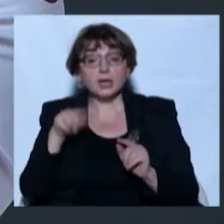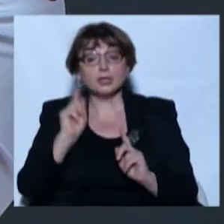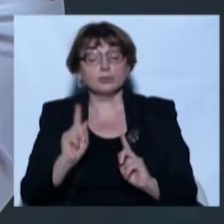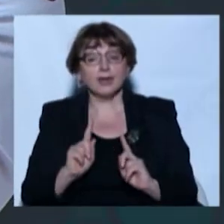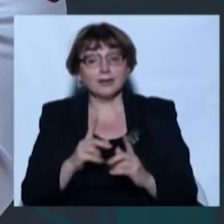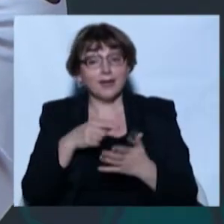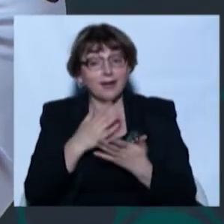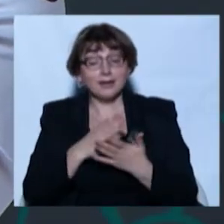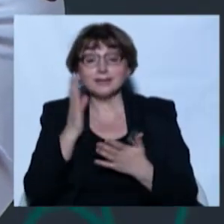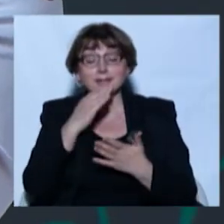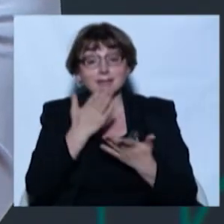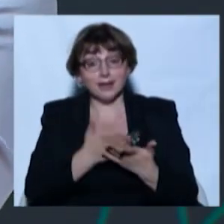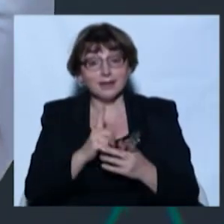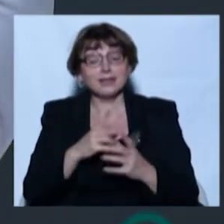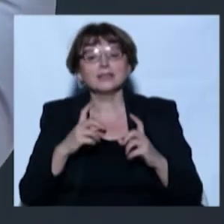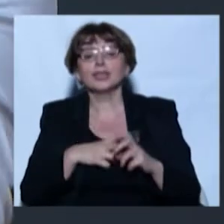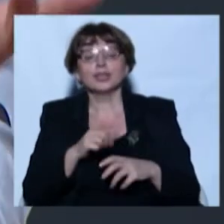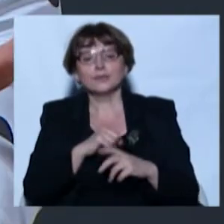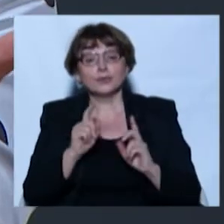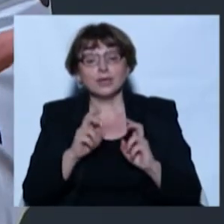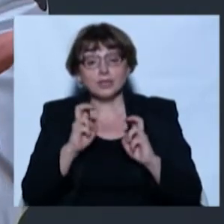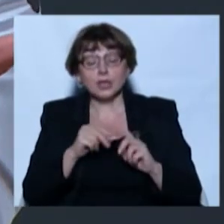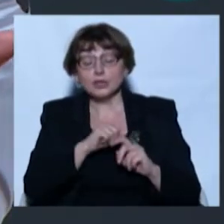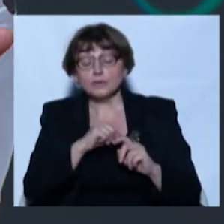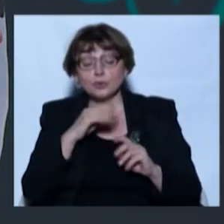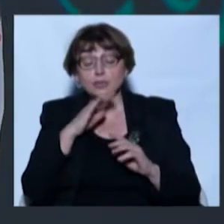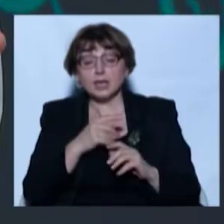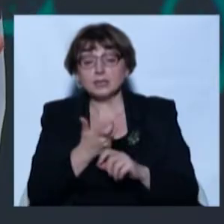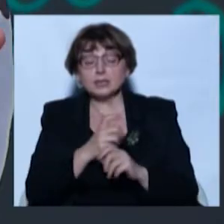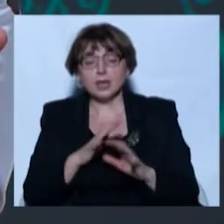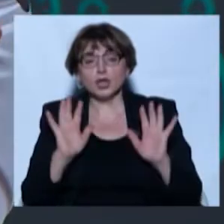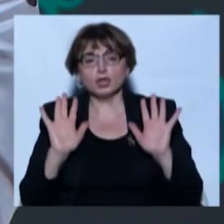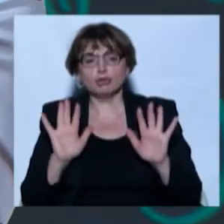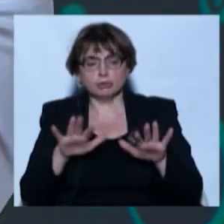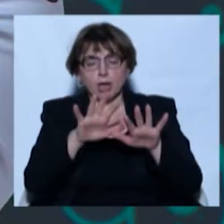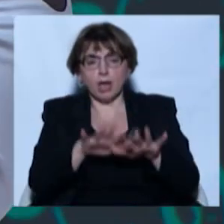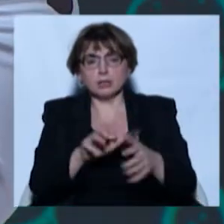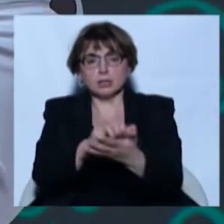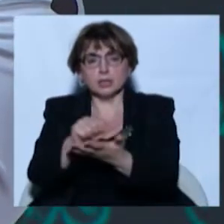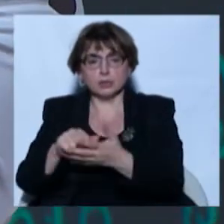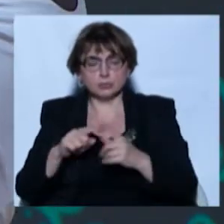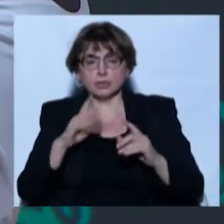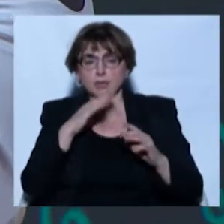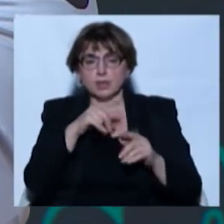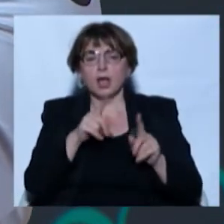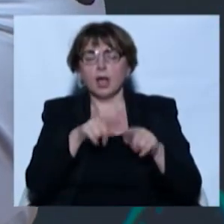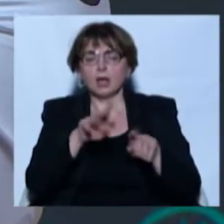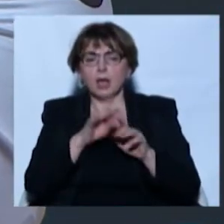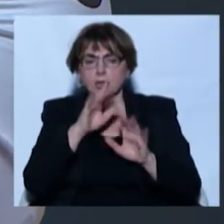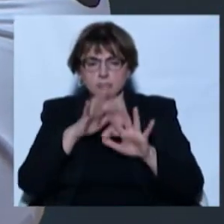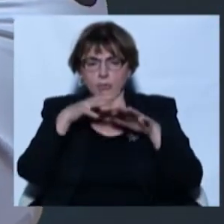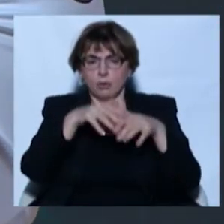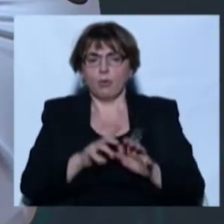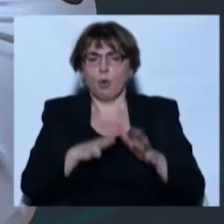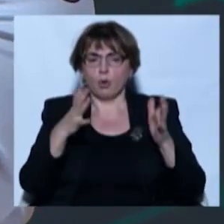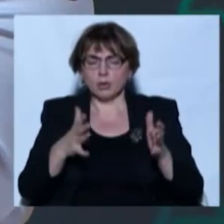გლობუსზე, რაც იმას ნიშნავს, რომ წყალს საკმაოდ დიდი ადგილი უჭირავს ჩვენს პლანეტაზე, ხო? აქ გვხვდება ოკეანეები,